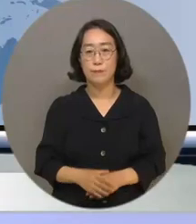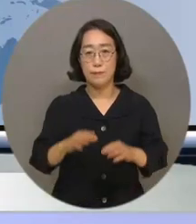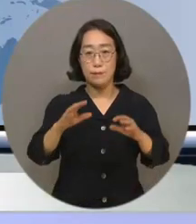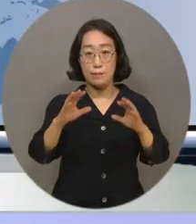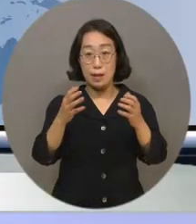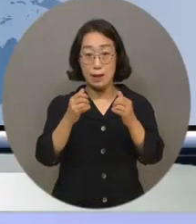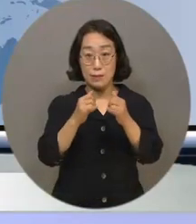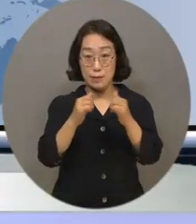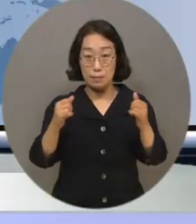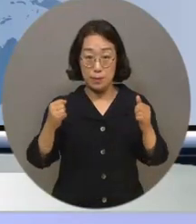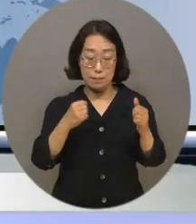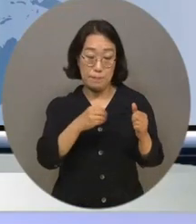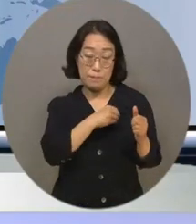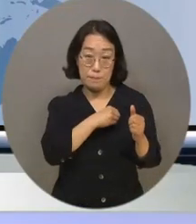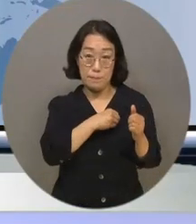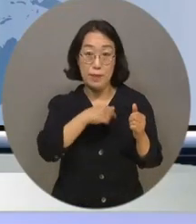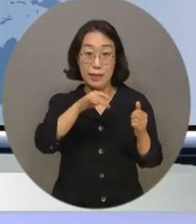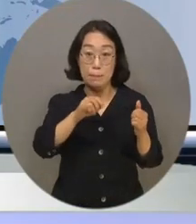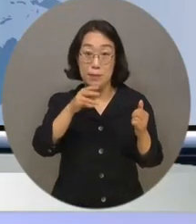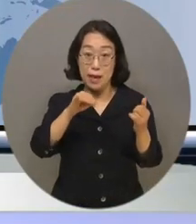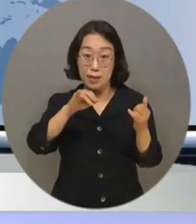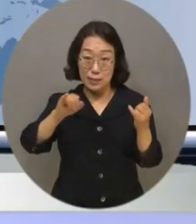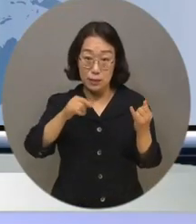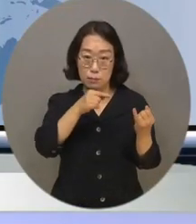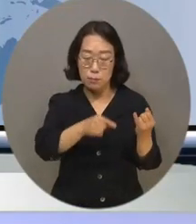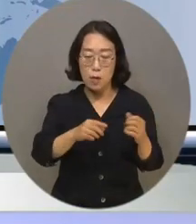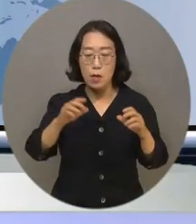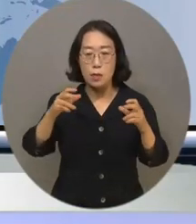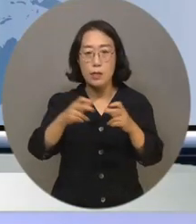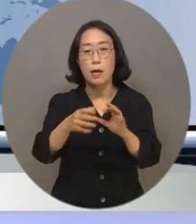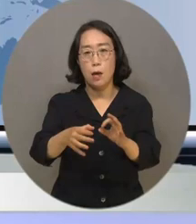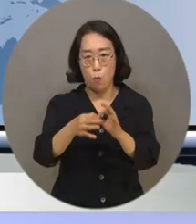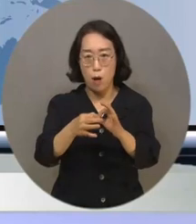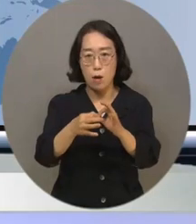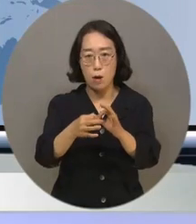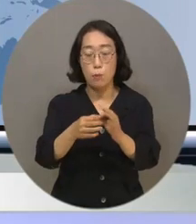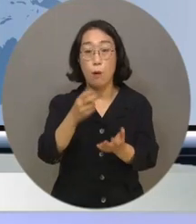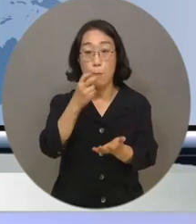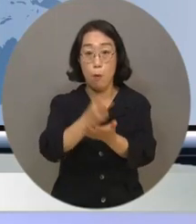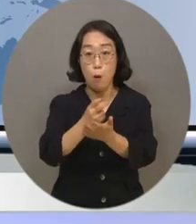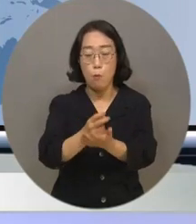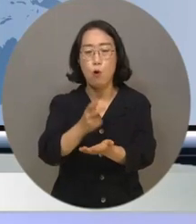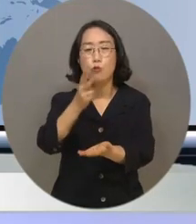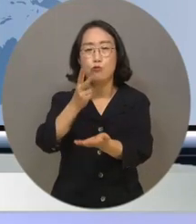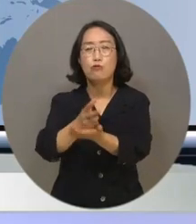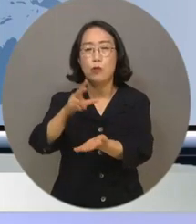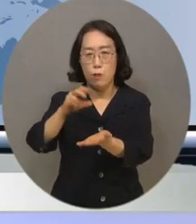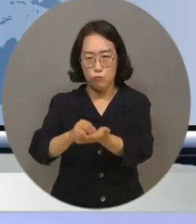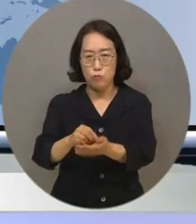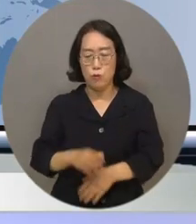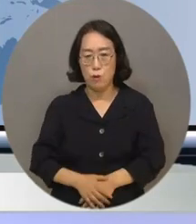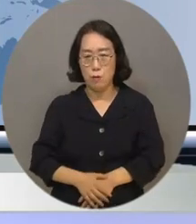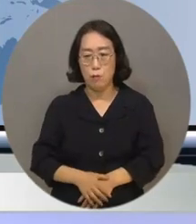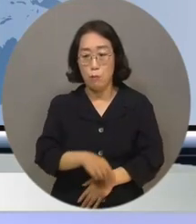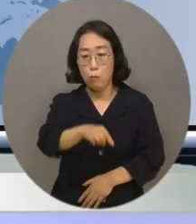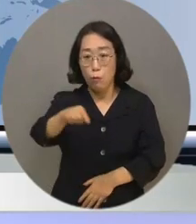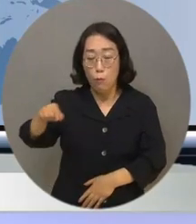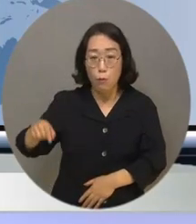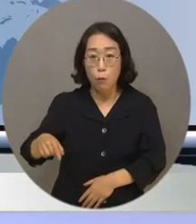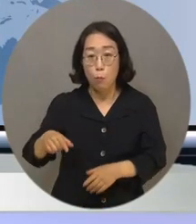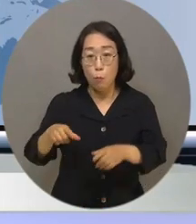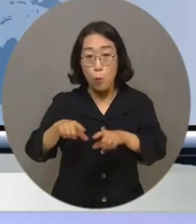국민의힘 김예지 의원은 장애인 편의 증진법은 일반 시설의 장애인 전용 주차구역의 주차방해 행위를 금지하고